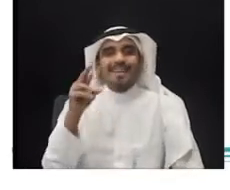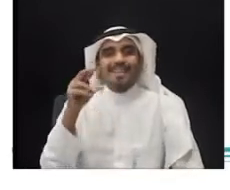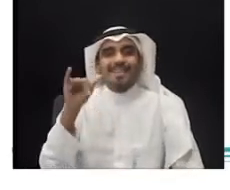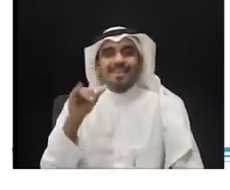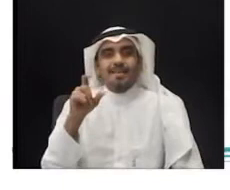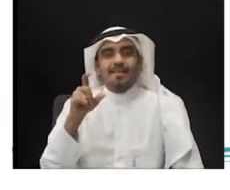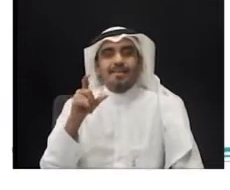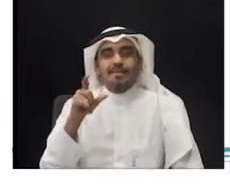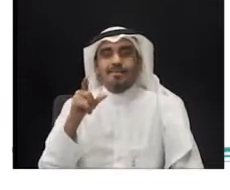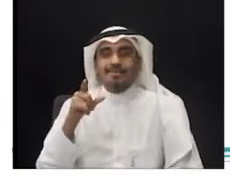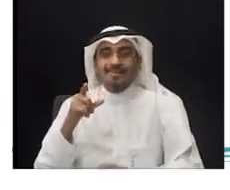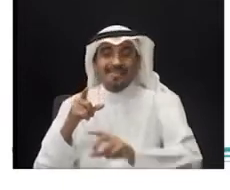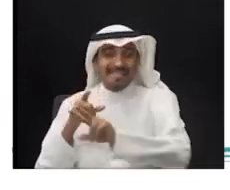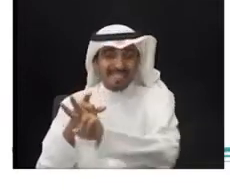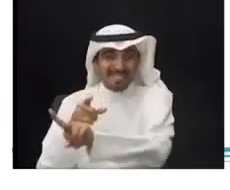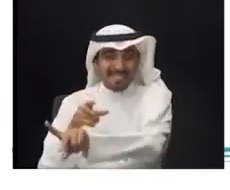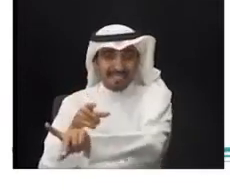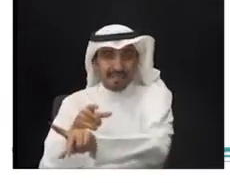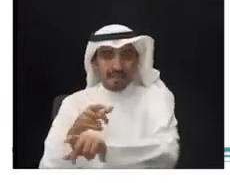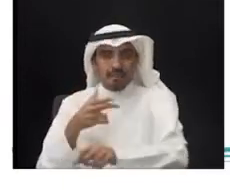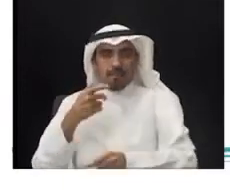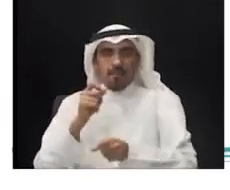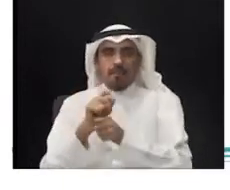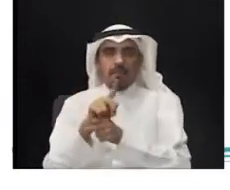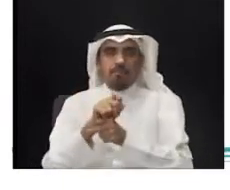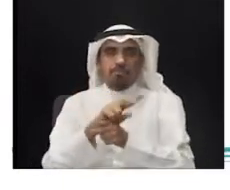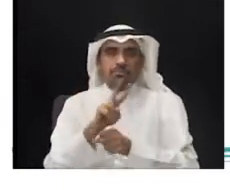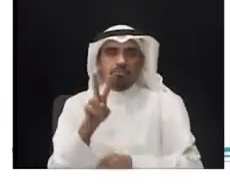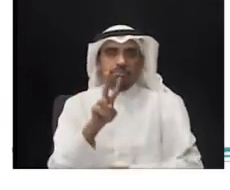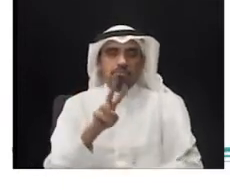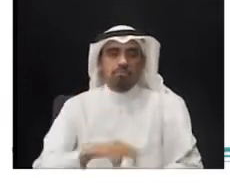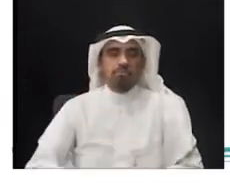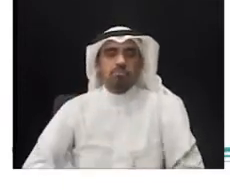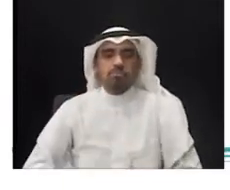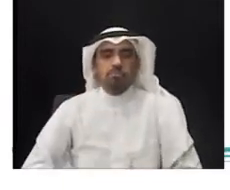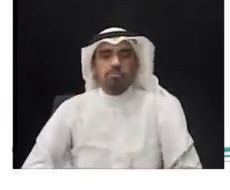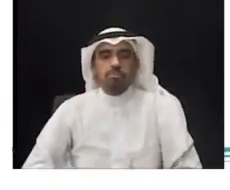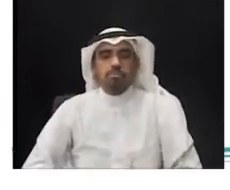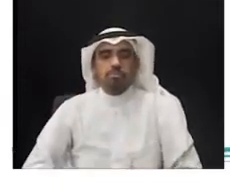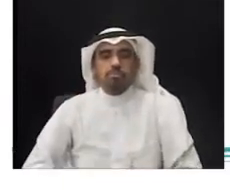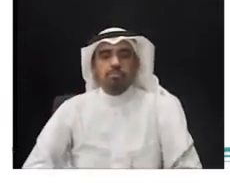هذين، والمشار إليه الغازين،